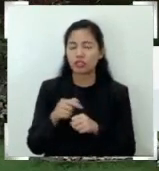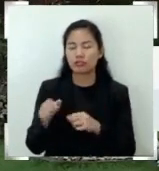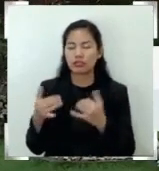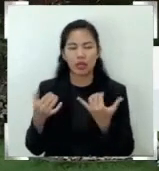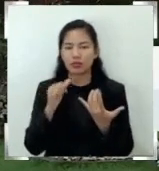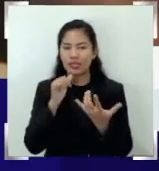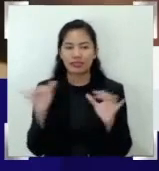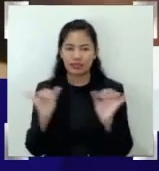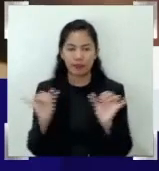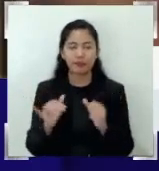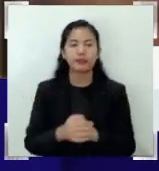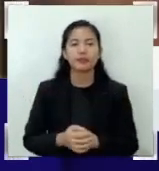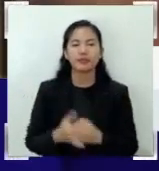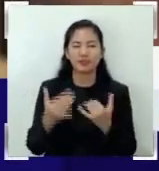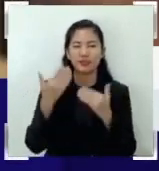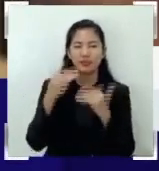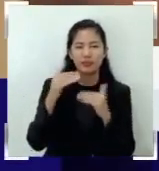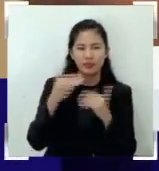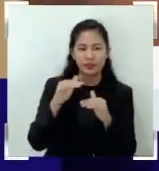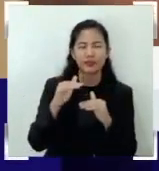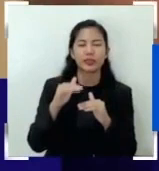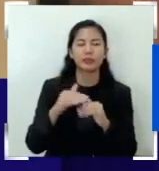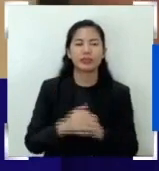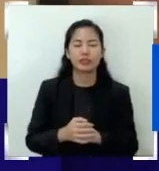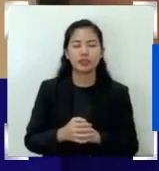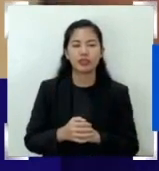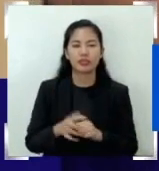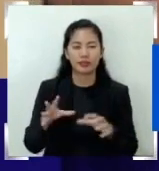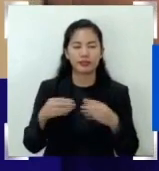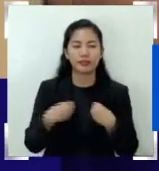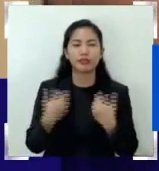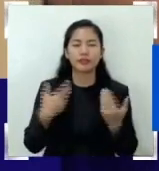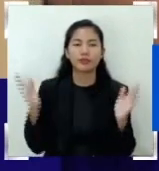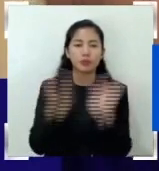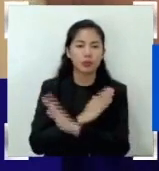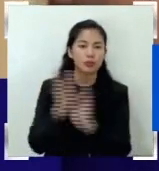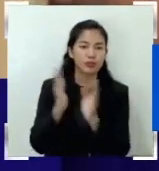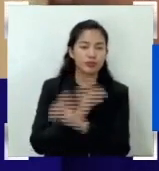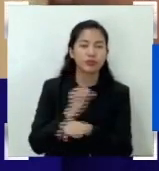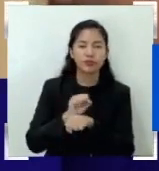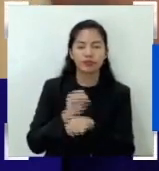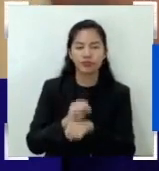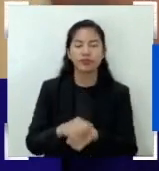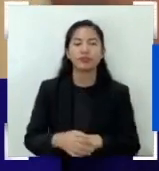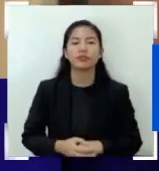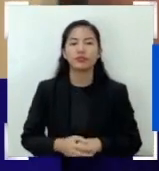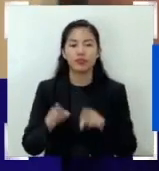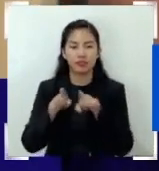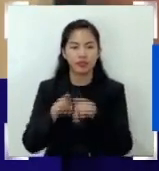kanilang operasyon. Mag-alternate work kami, skeletal force, and then yung mga